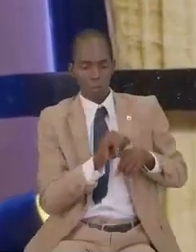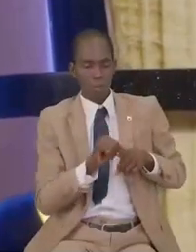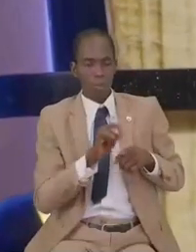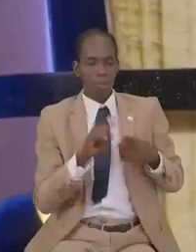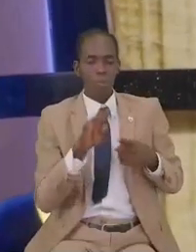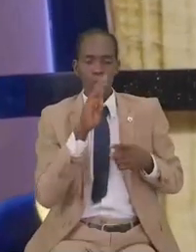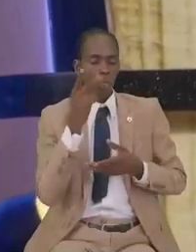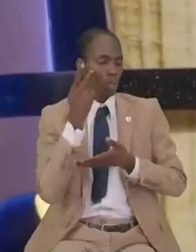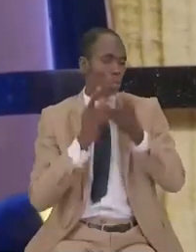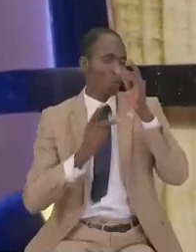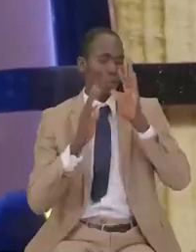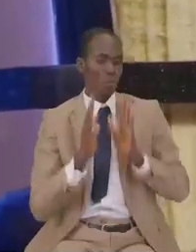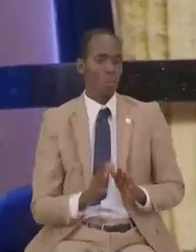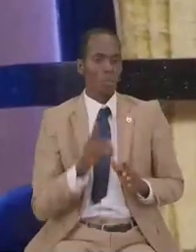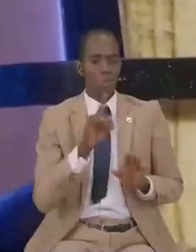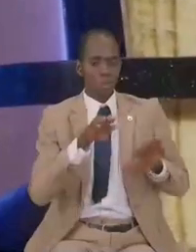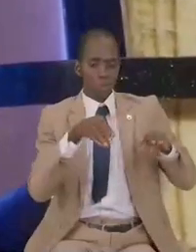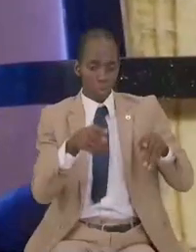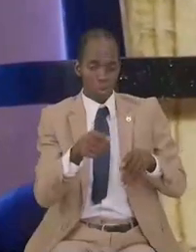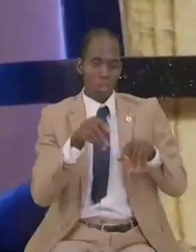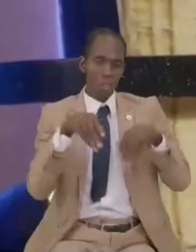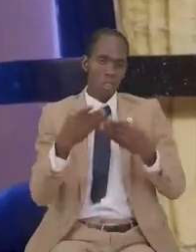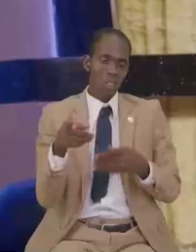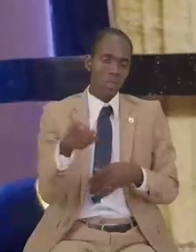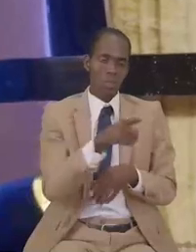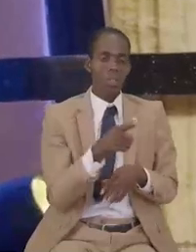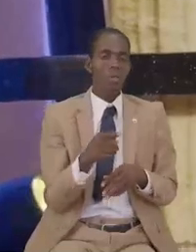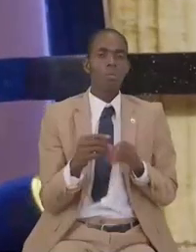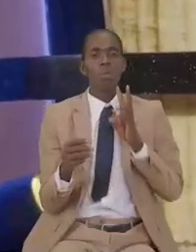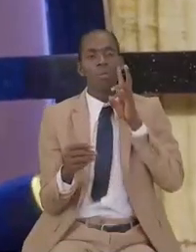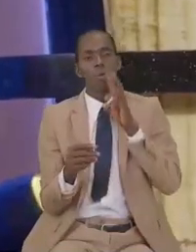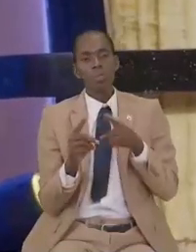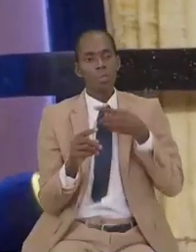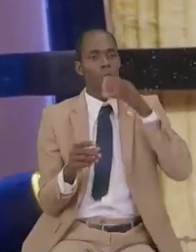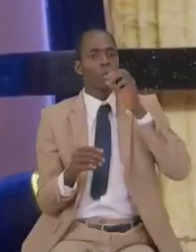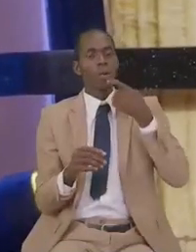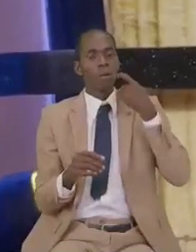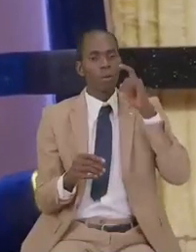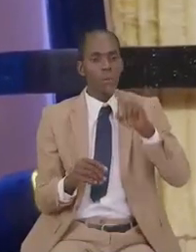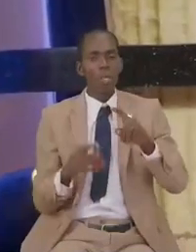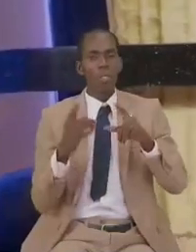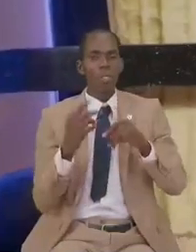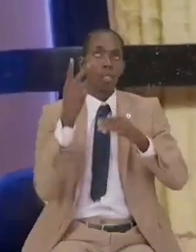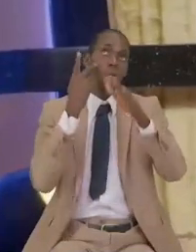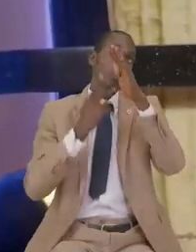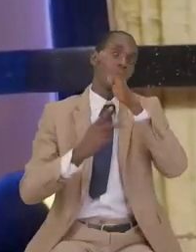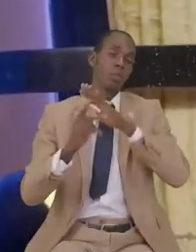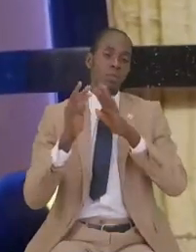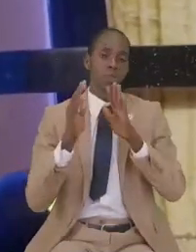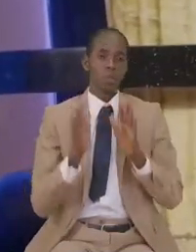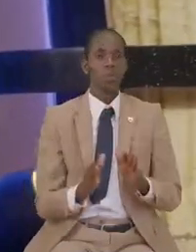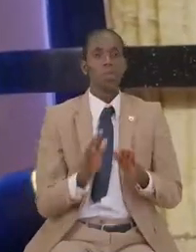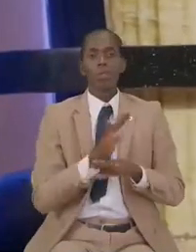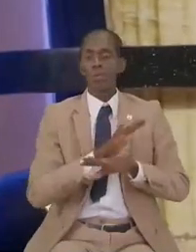comme prophète et nazaréen. Vous les avez fait boire. Et ô prophète, vous avez donné cet ordre, ne prophétisez